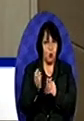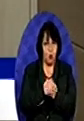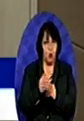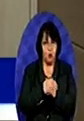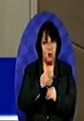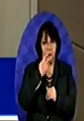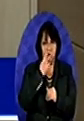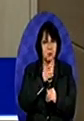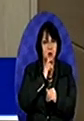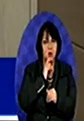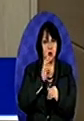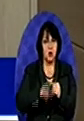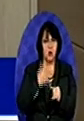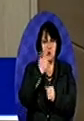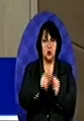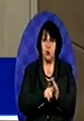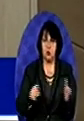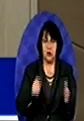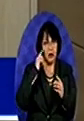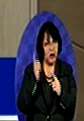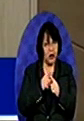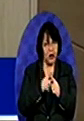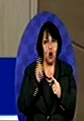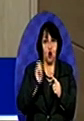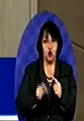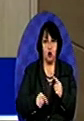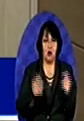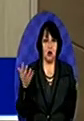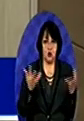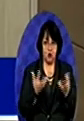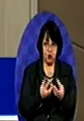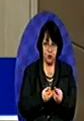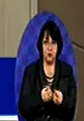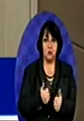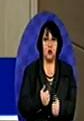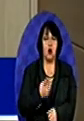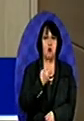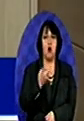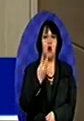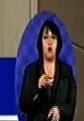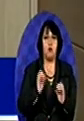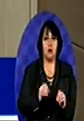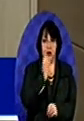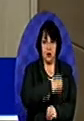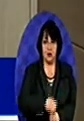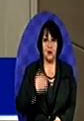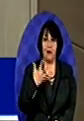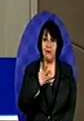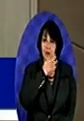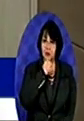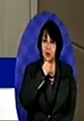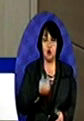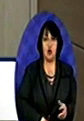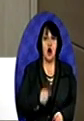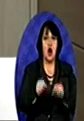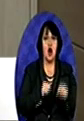бол одоо эрс буурсан ийм амжилттайгаар бол 2020 оны өгтөж байгаа. Өөрөөр хэлэх юм бол тэгээс 5 хүртэлх насны хүүхдийн эндгэдэл